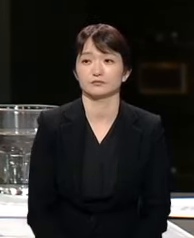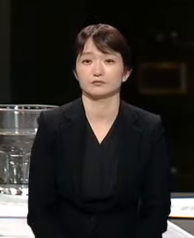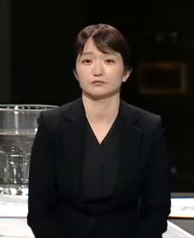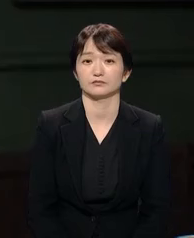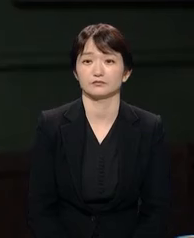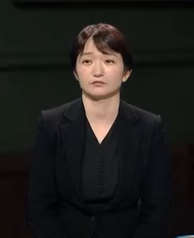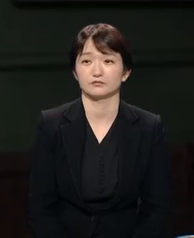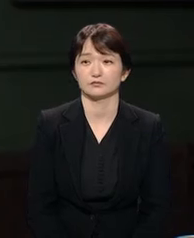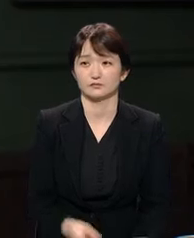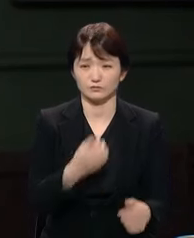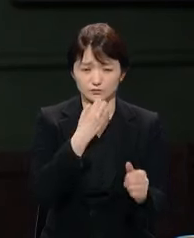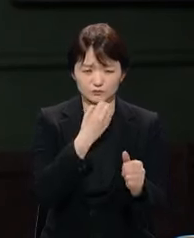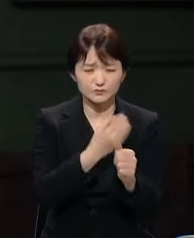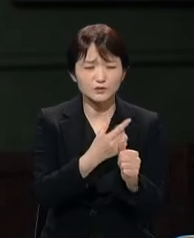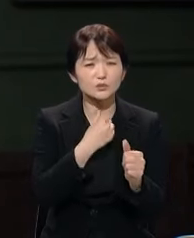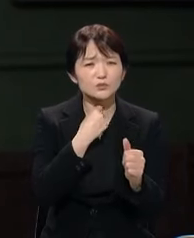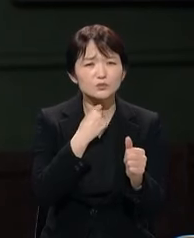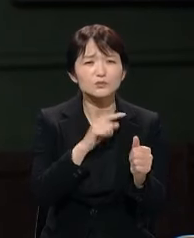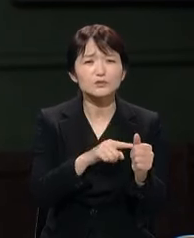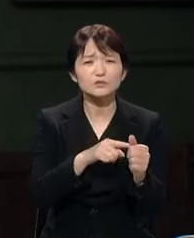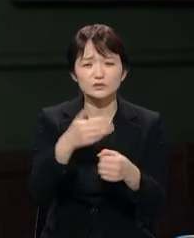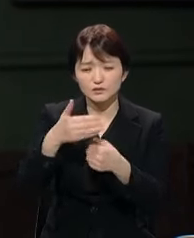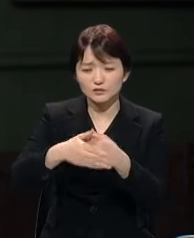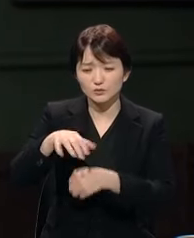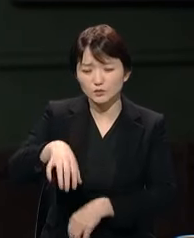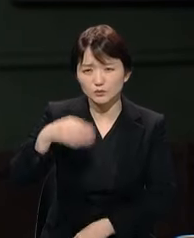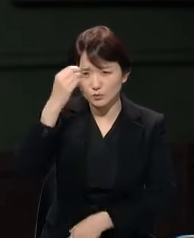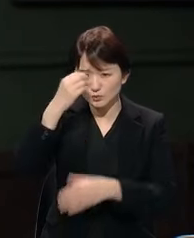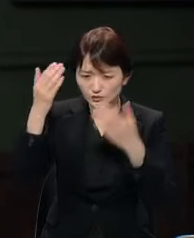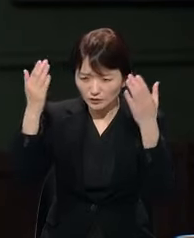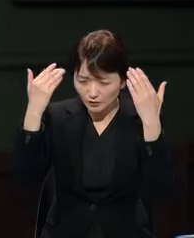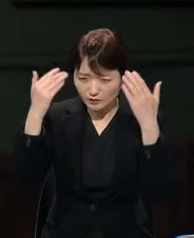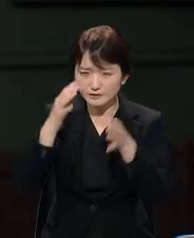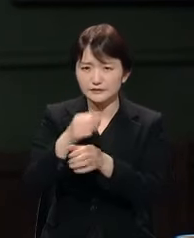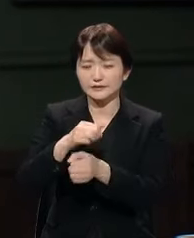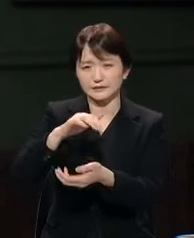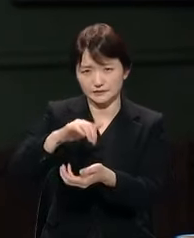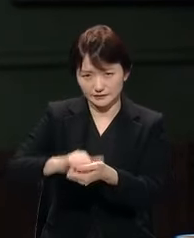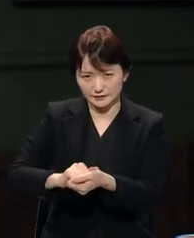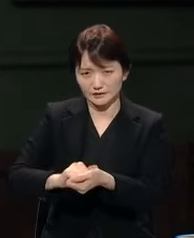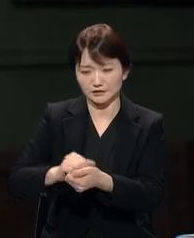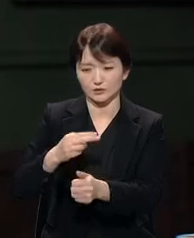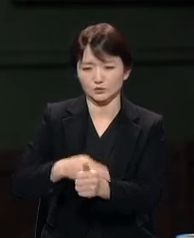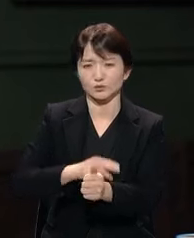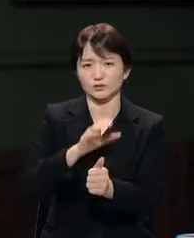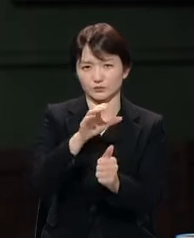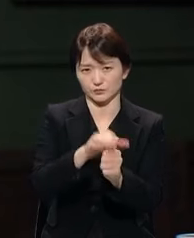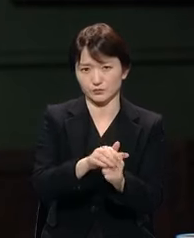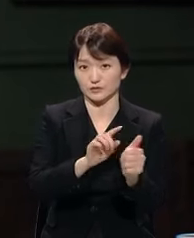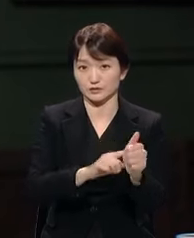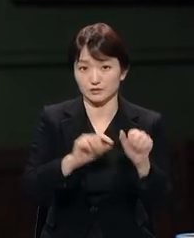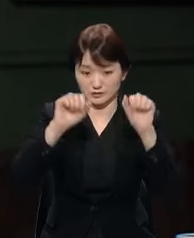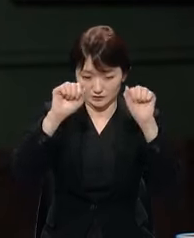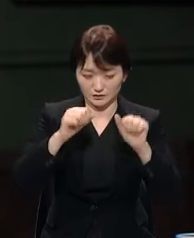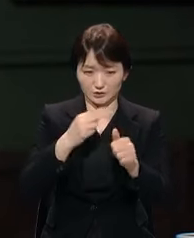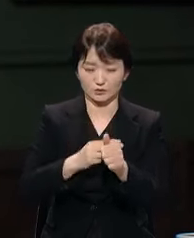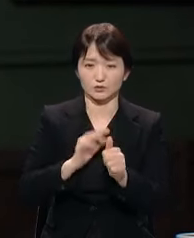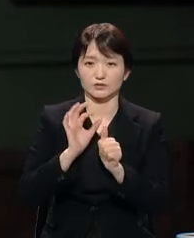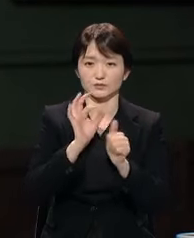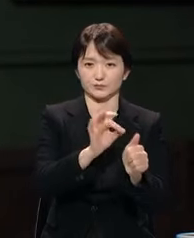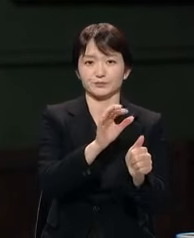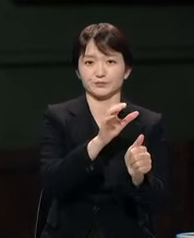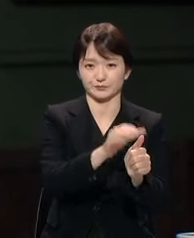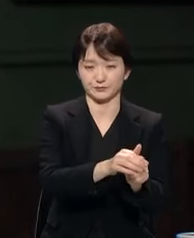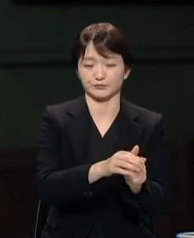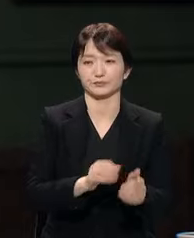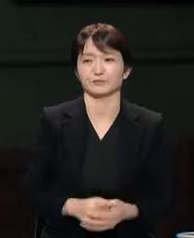그 고발하고 싶은 그 대상은요, 대구의 한 고등학교의 기간제 교사로 부임한 교사였습니다. 이 체육교사로 부임을 한 상황이었고요.